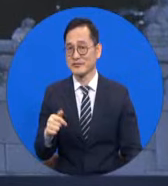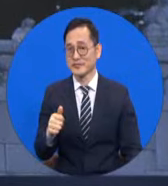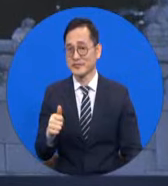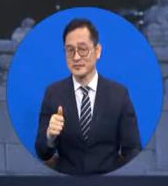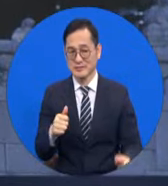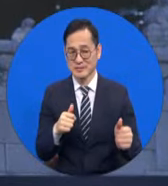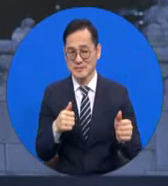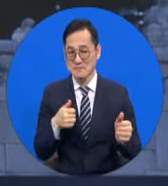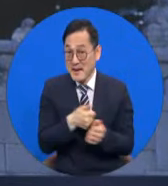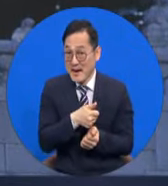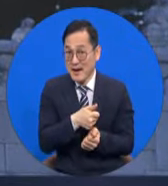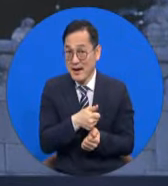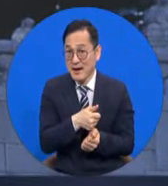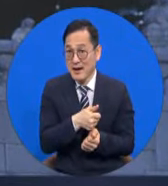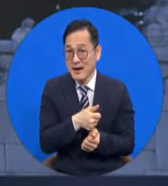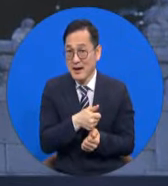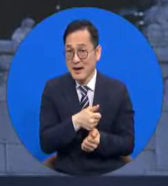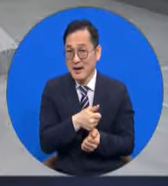그러면